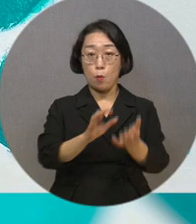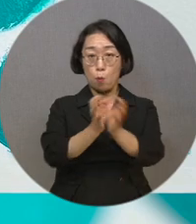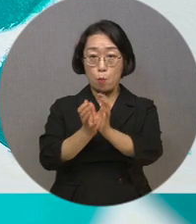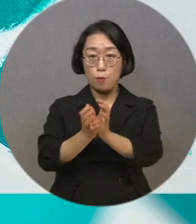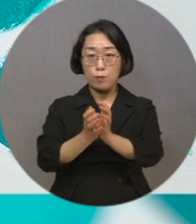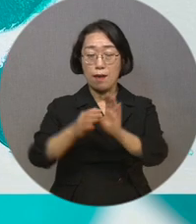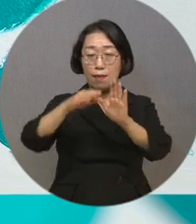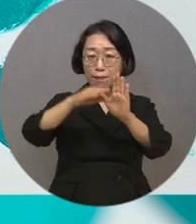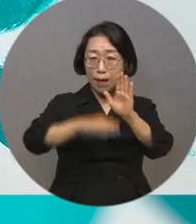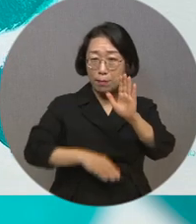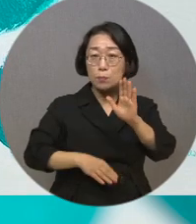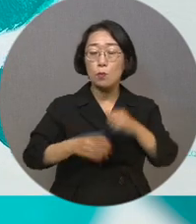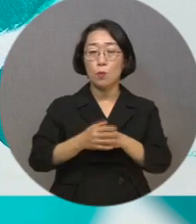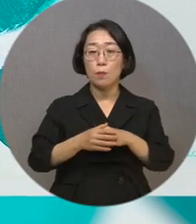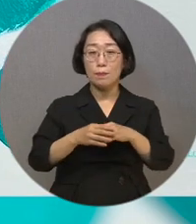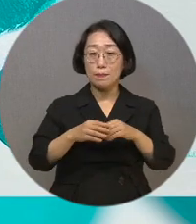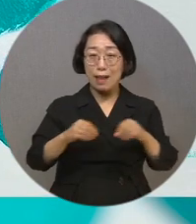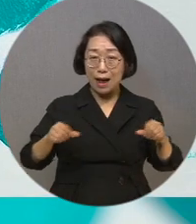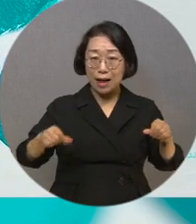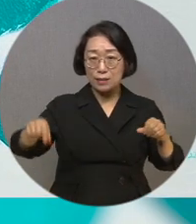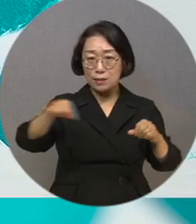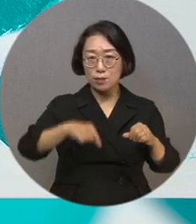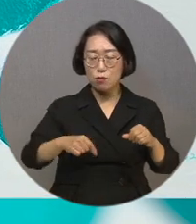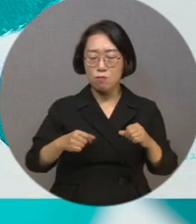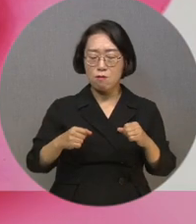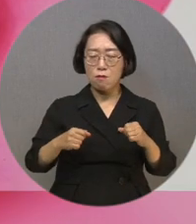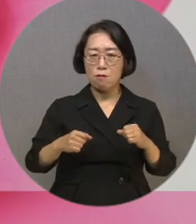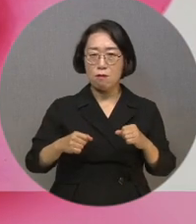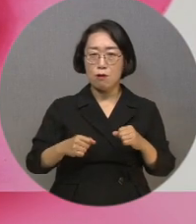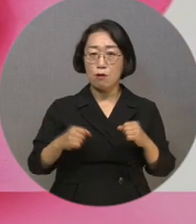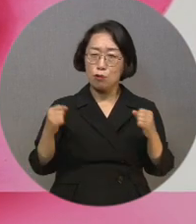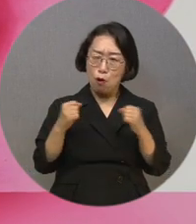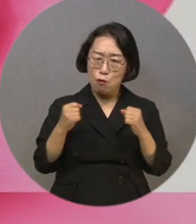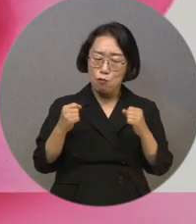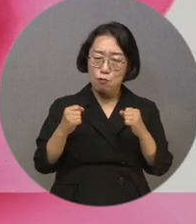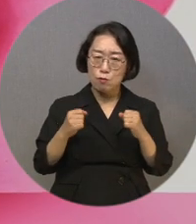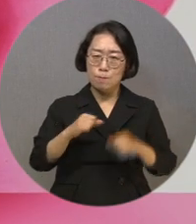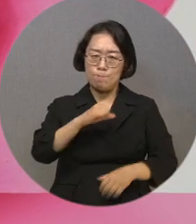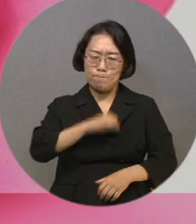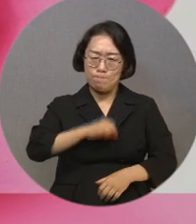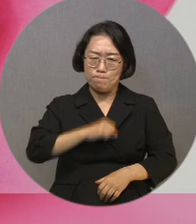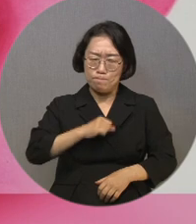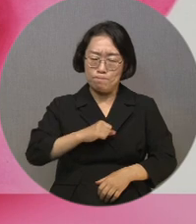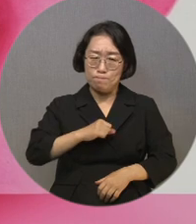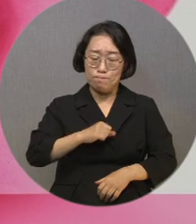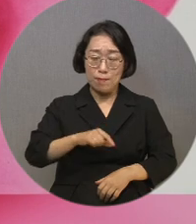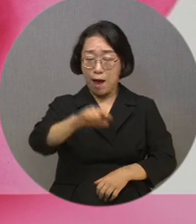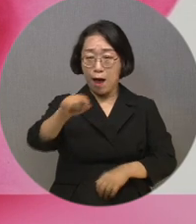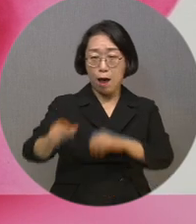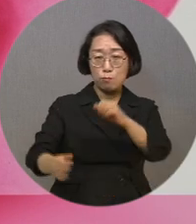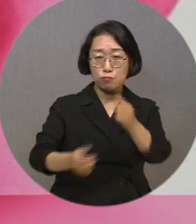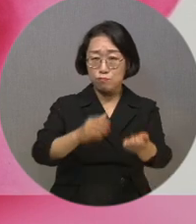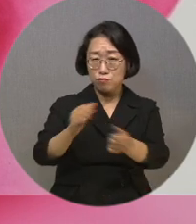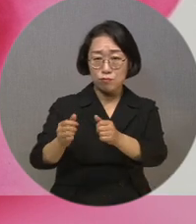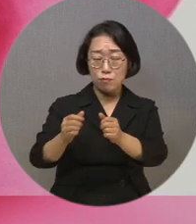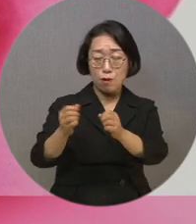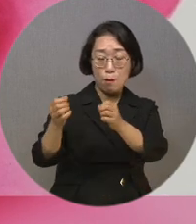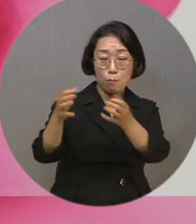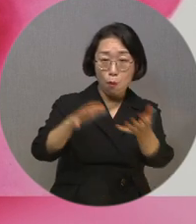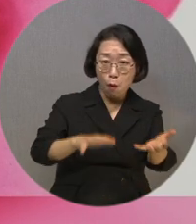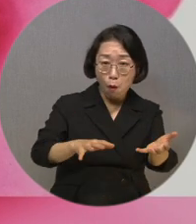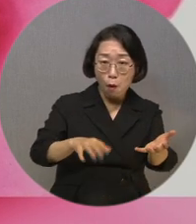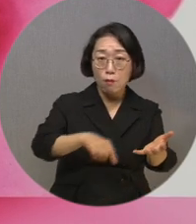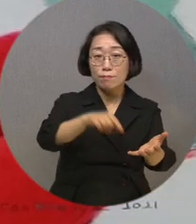땅 절개지에서 굳건히 겨울을 견디다 모든 꽃들이 떠난 그 자리에서 세상을